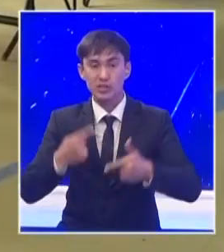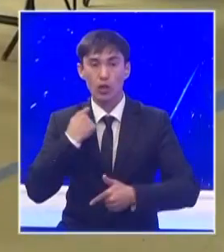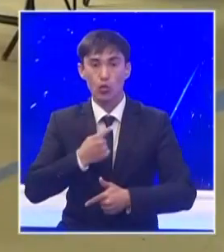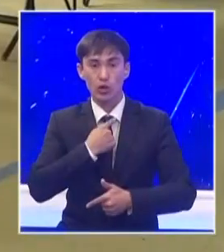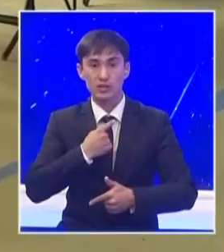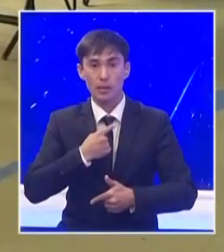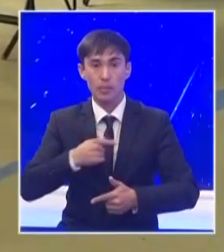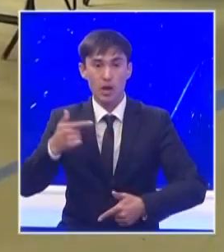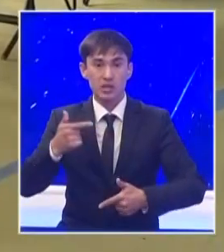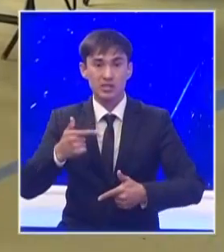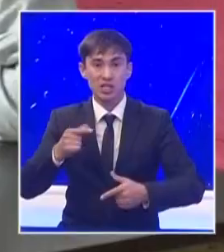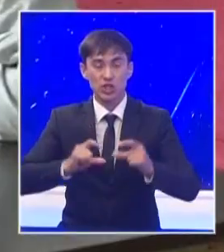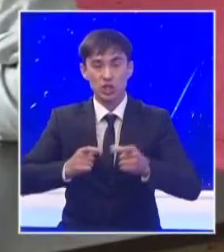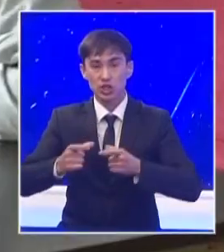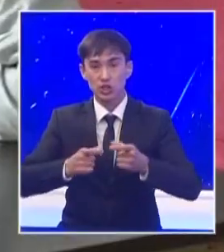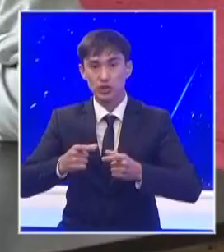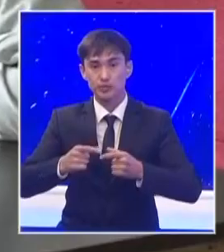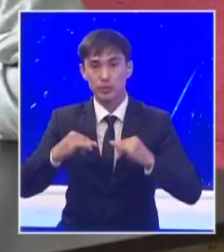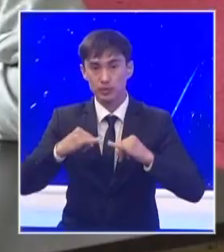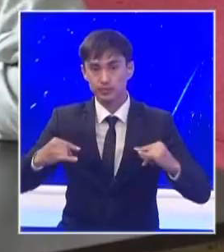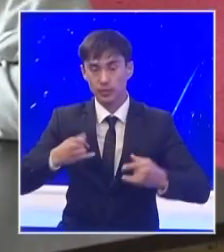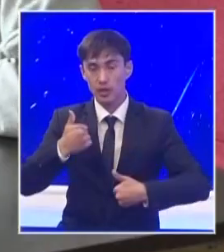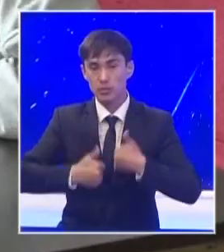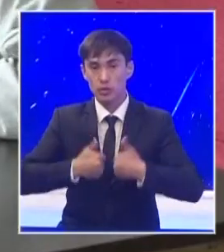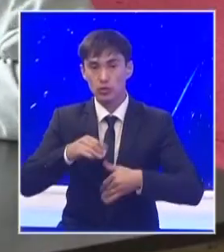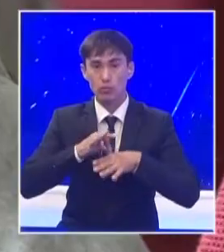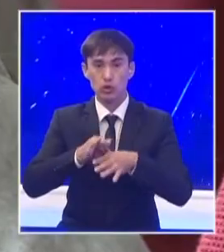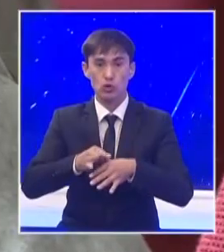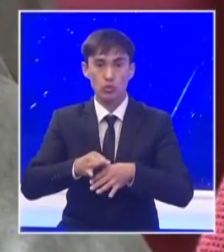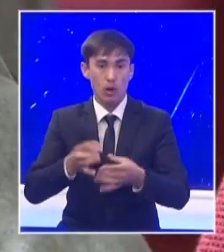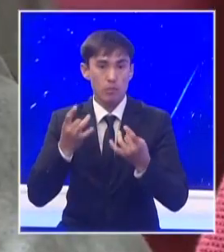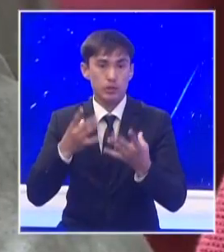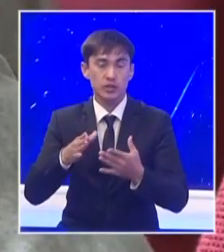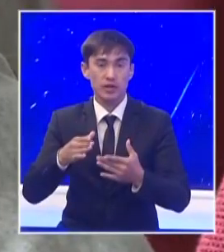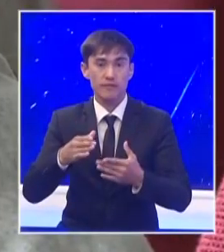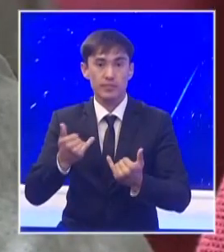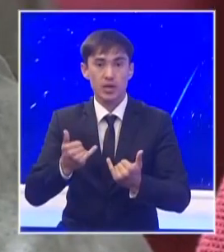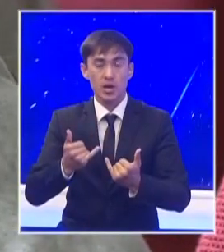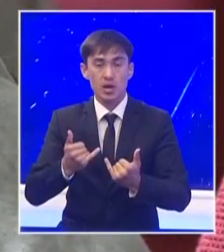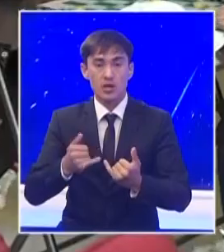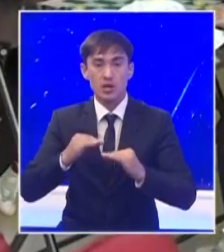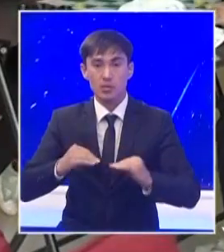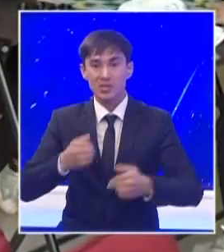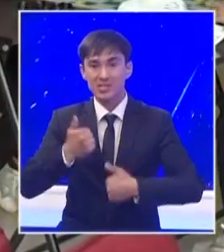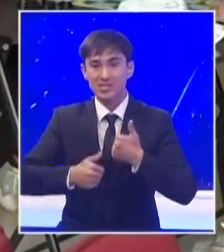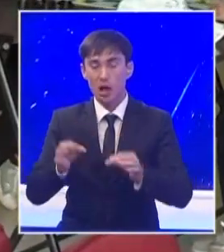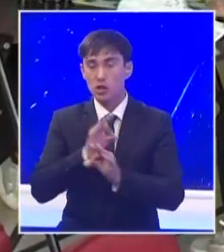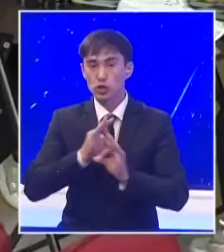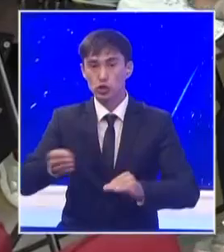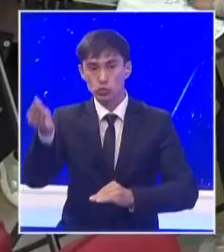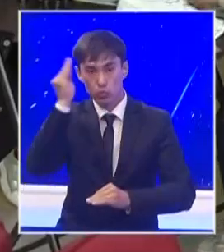талдыкурганцам в поединках за шашечной доской. Чемпионат прошел по классической версии. Для ребят эти состязания не только отличный